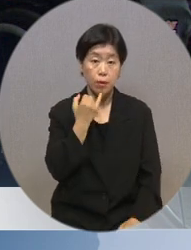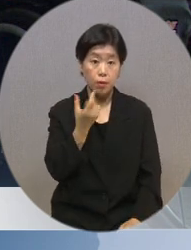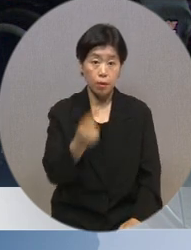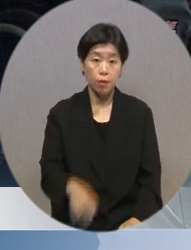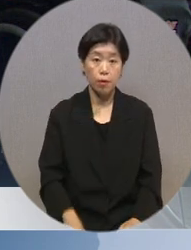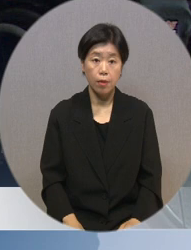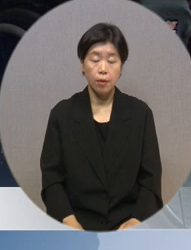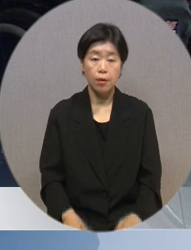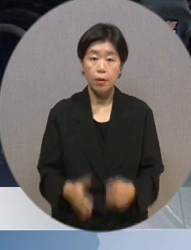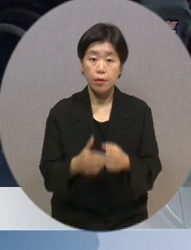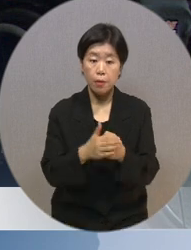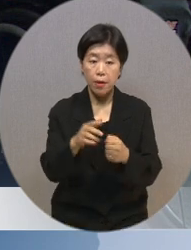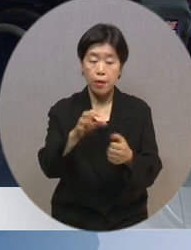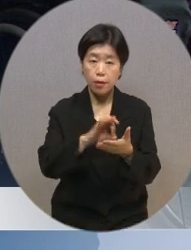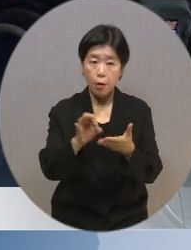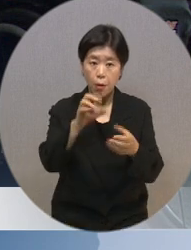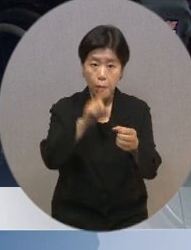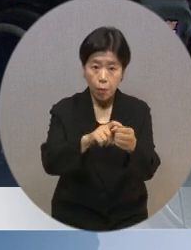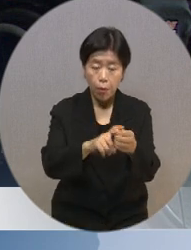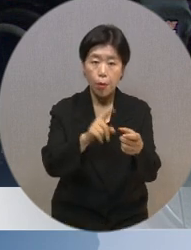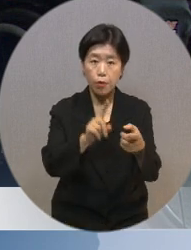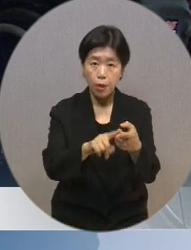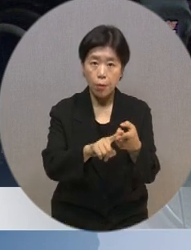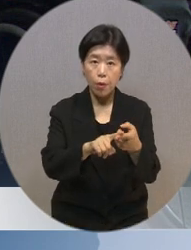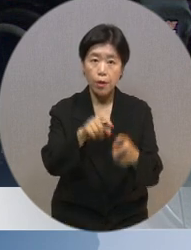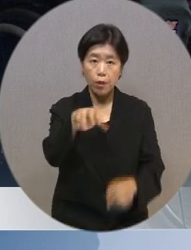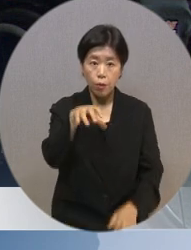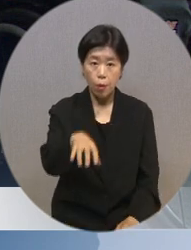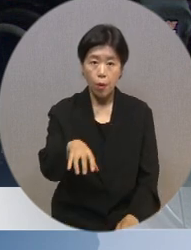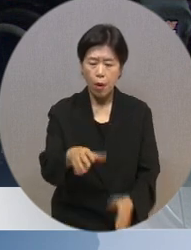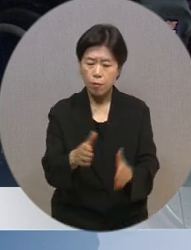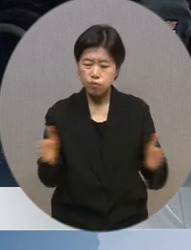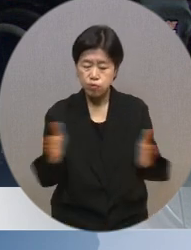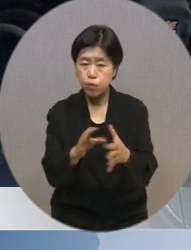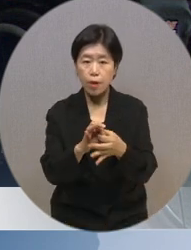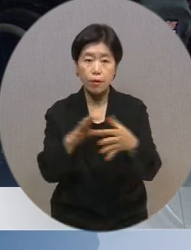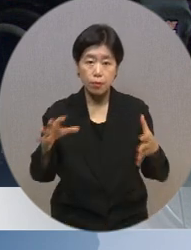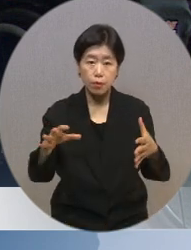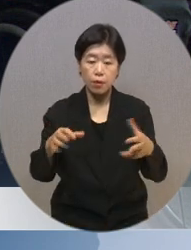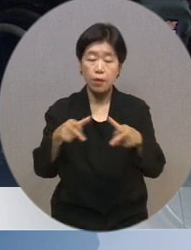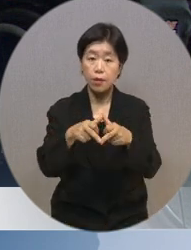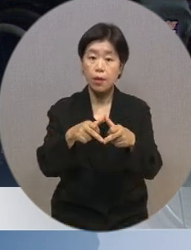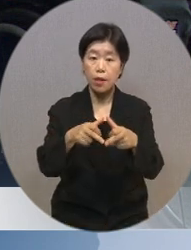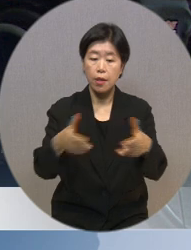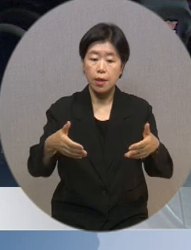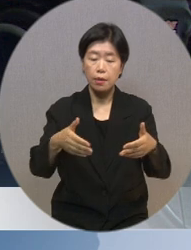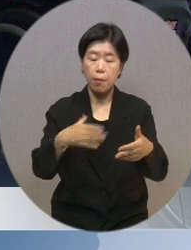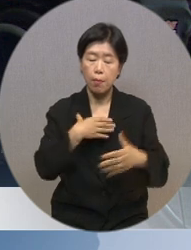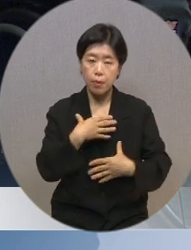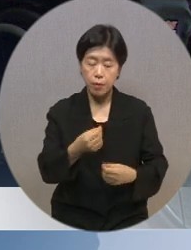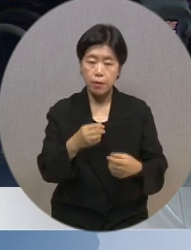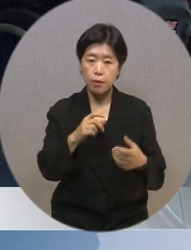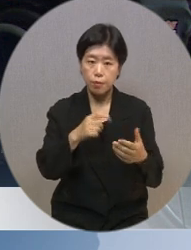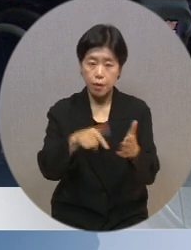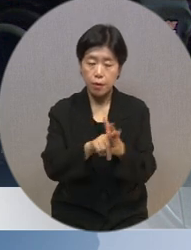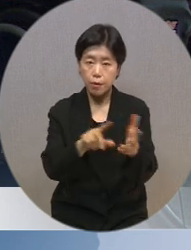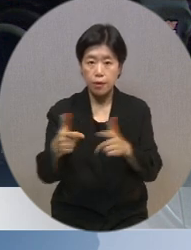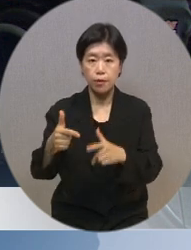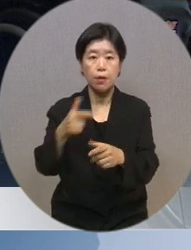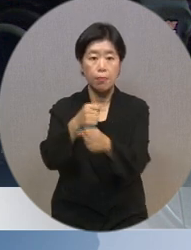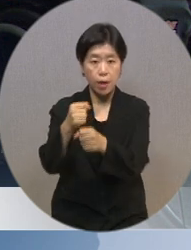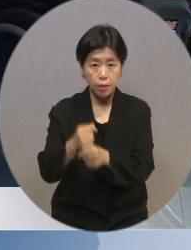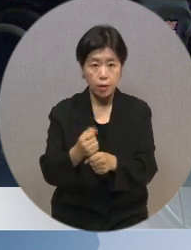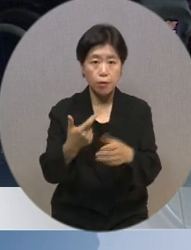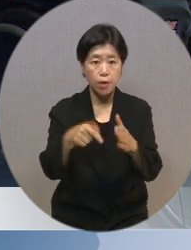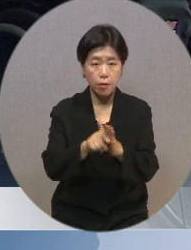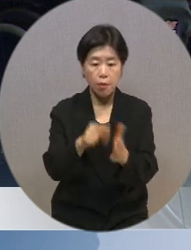발생하지 않도록 기존 소규모 시설의 면적 기준을 폐지하고 편의시설 설치 대상 폭 확대를 위한 개정안이